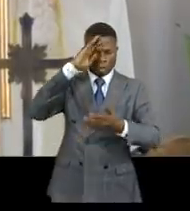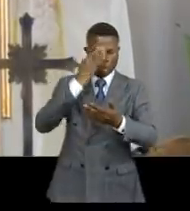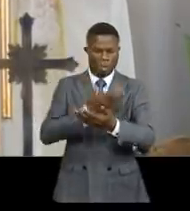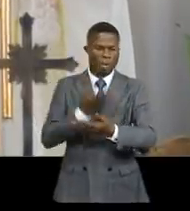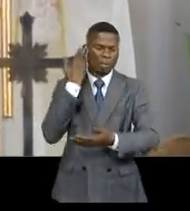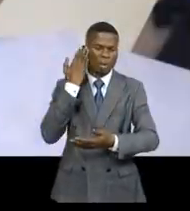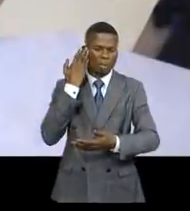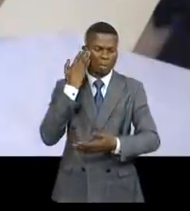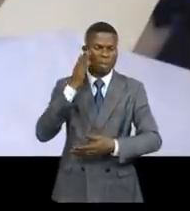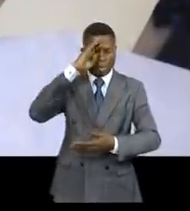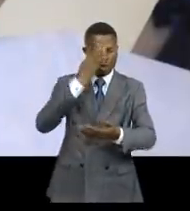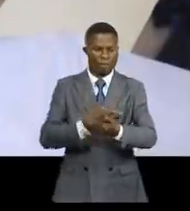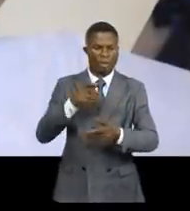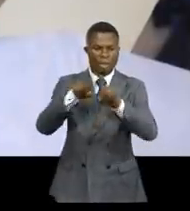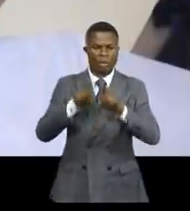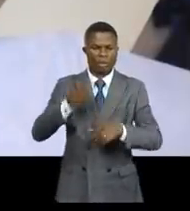et Saint-Esprit